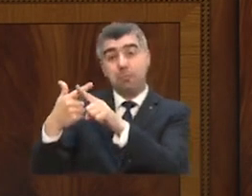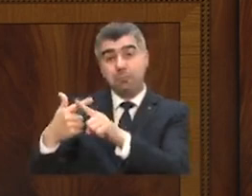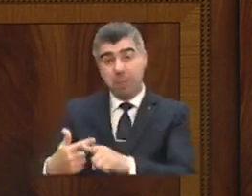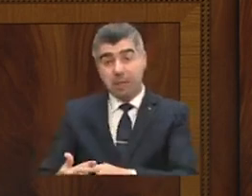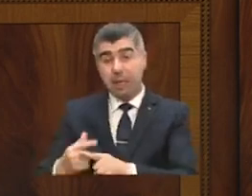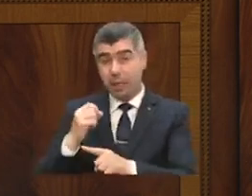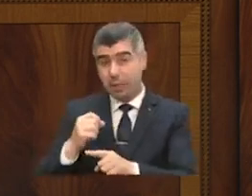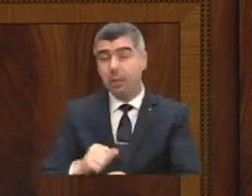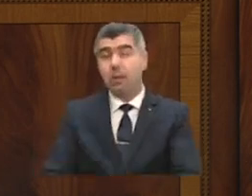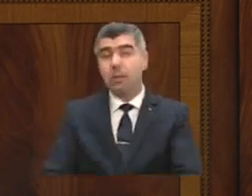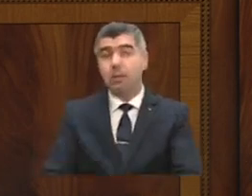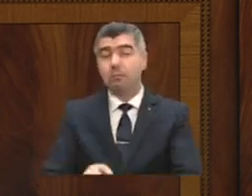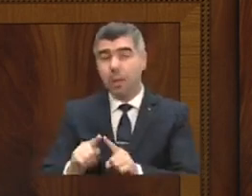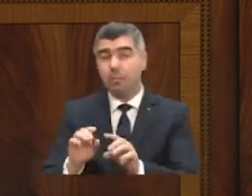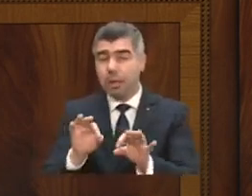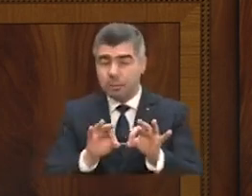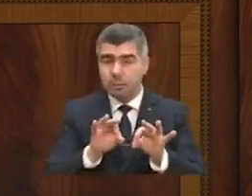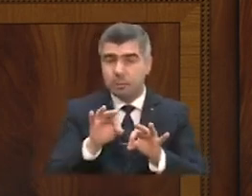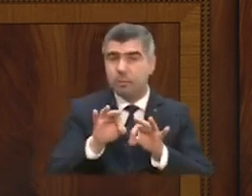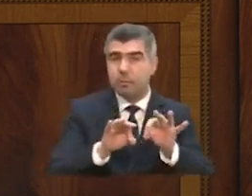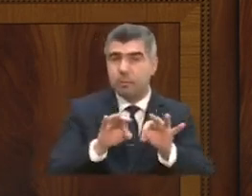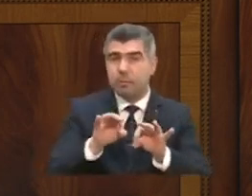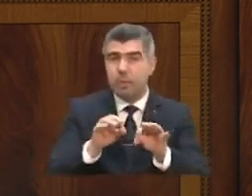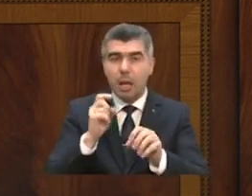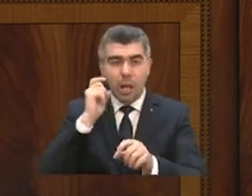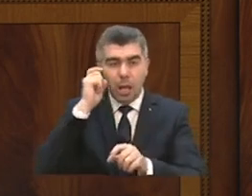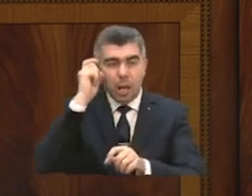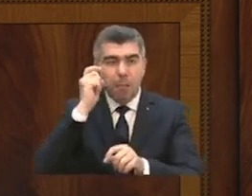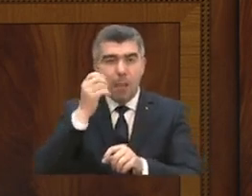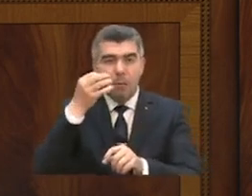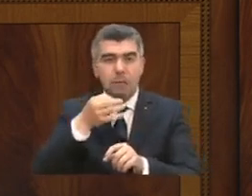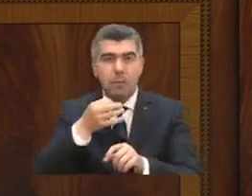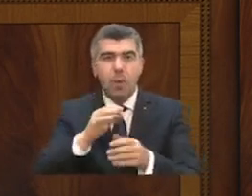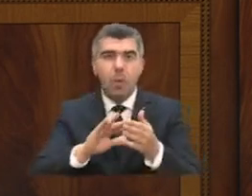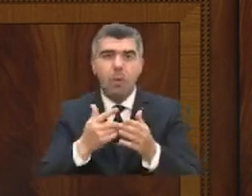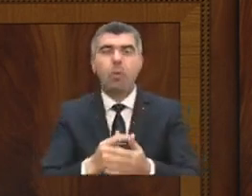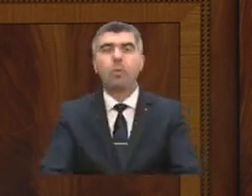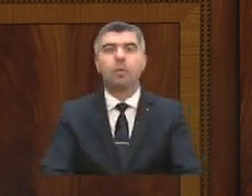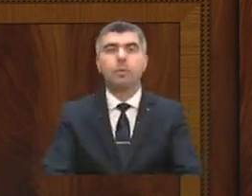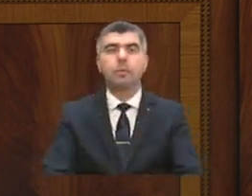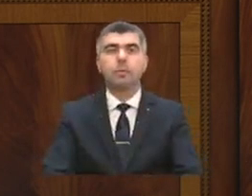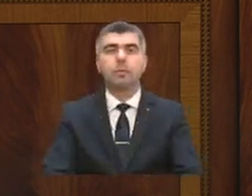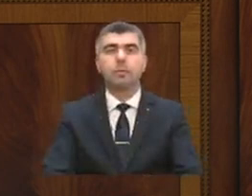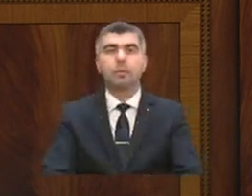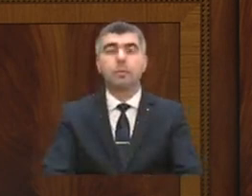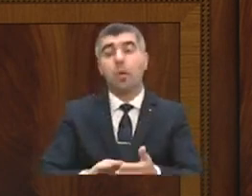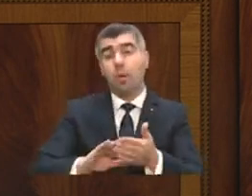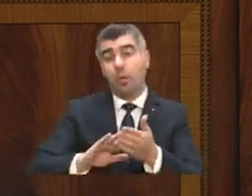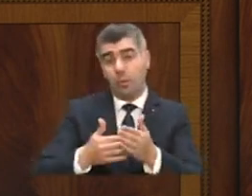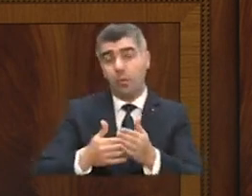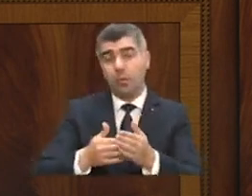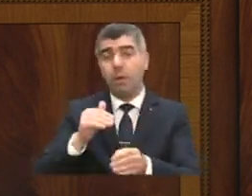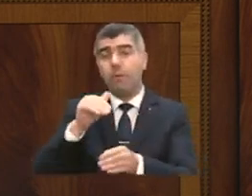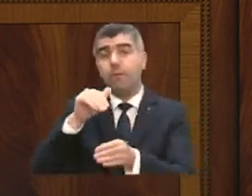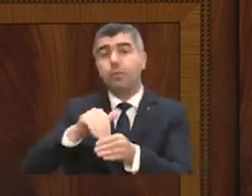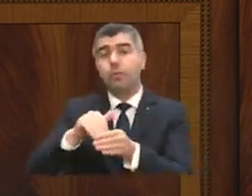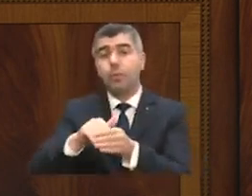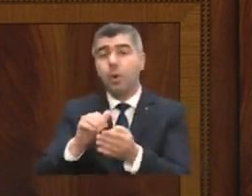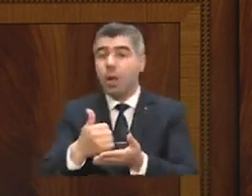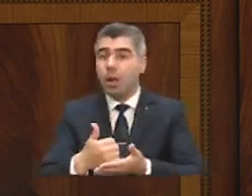الميزانية بدقة واستباقية فعالة، فقد بلغت مخصصات صندوق